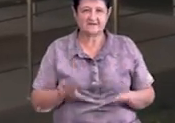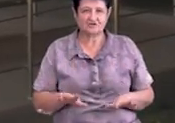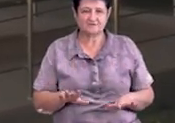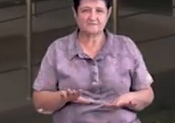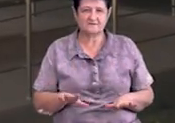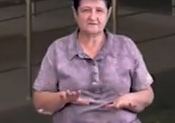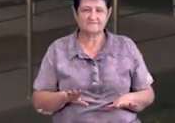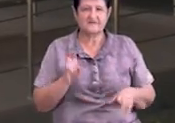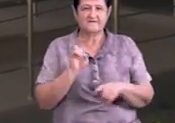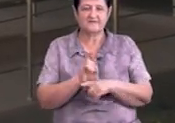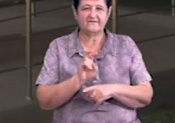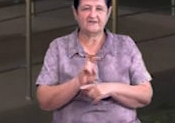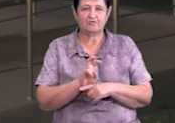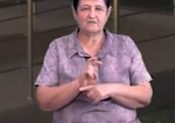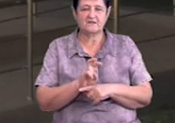відвідування